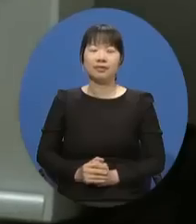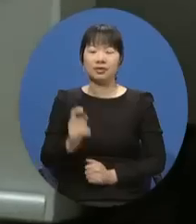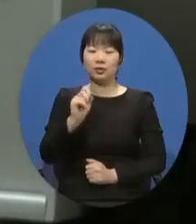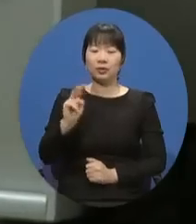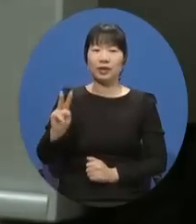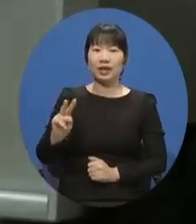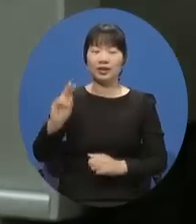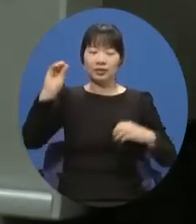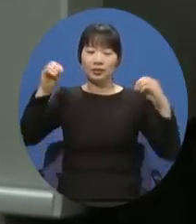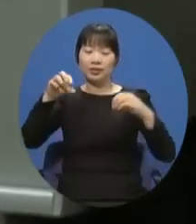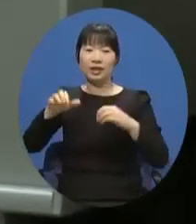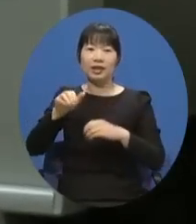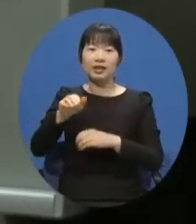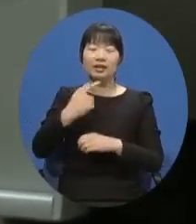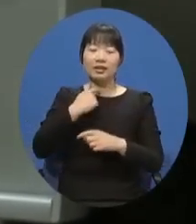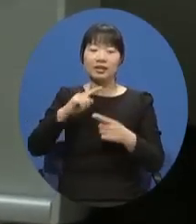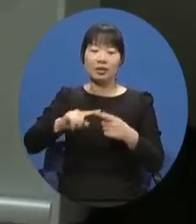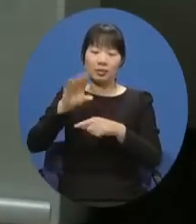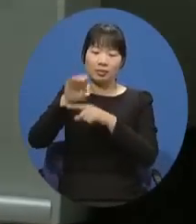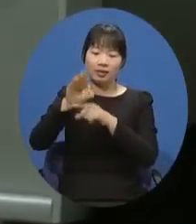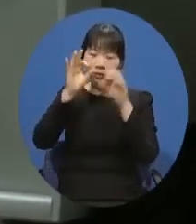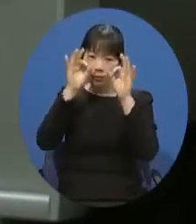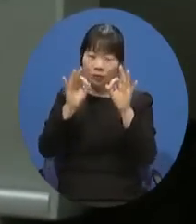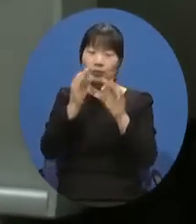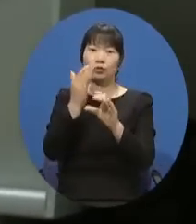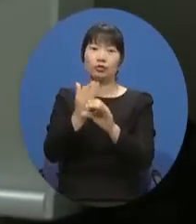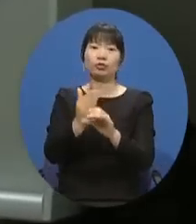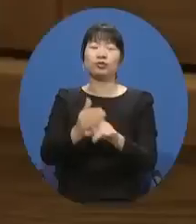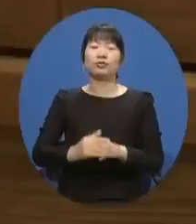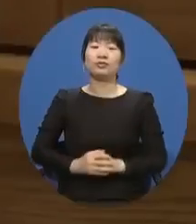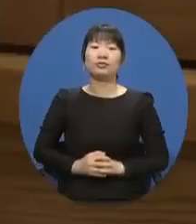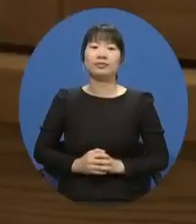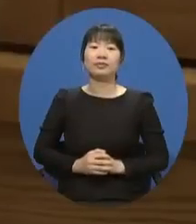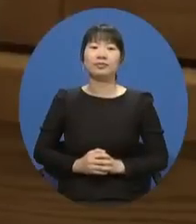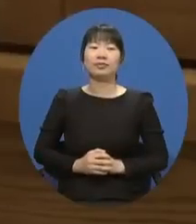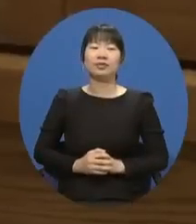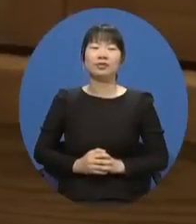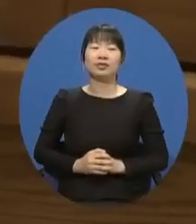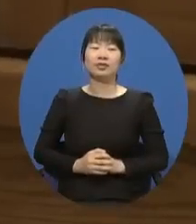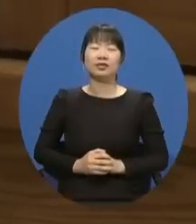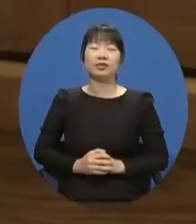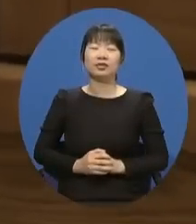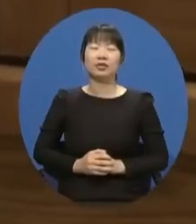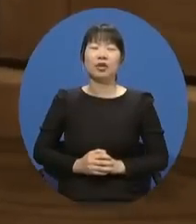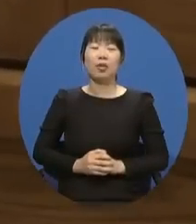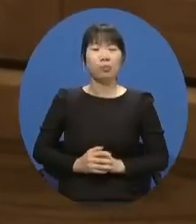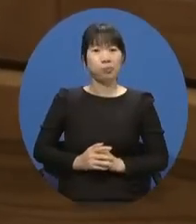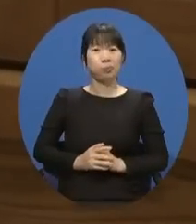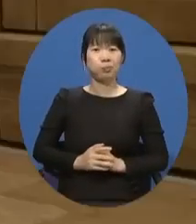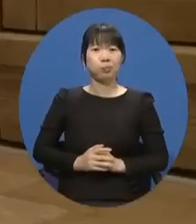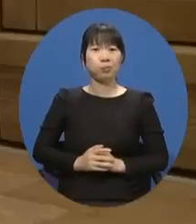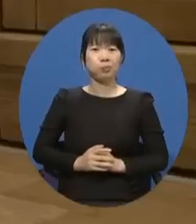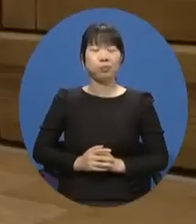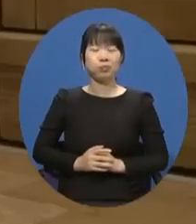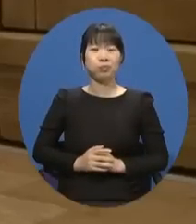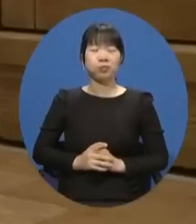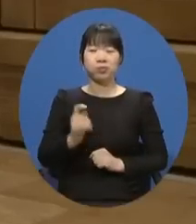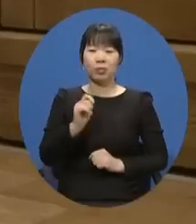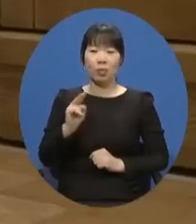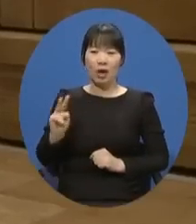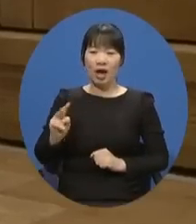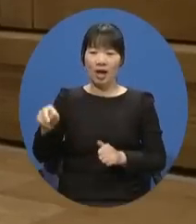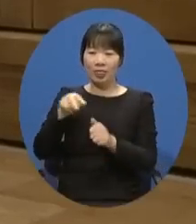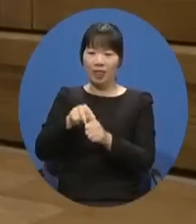고야는 동물원에 갔던 방송을 보고 있었는데요. 저 왜 저랬어? 주소정문파 잡았도다. 고야